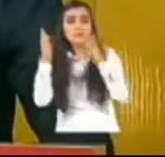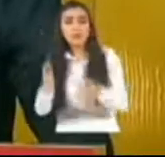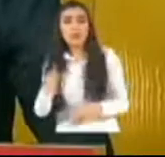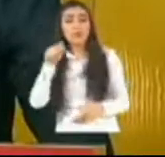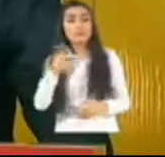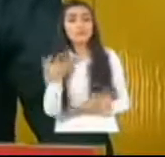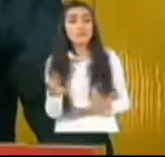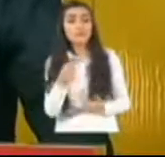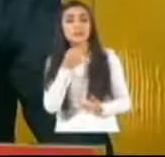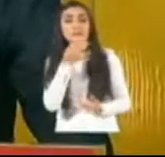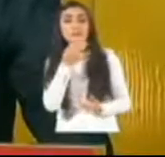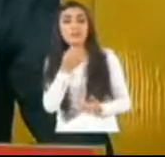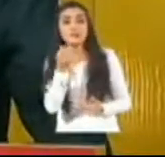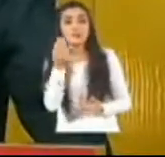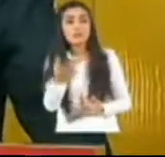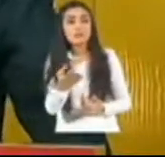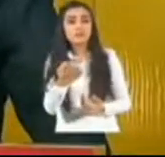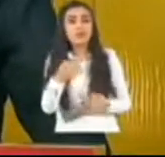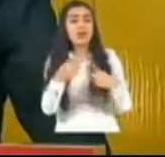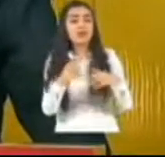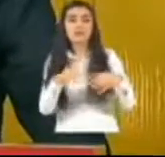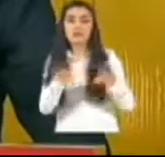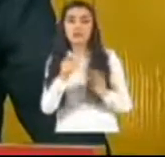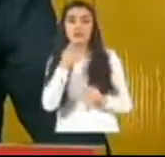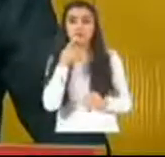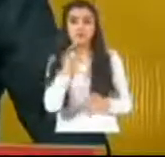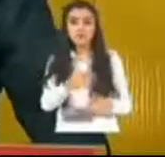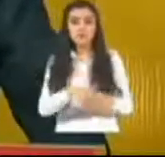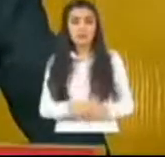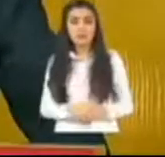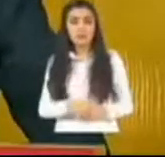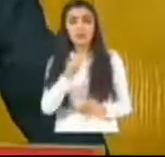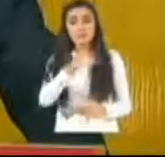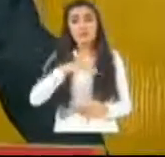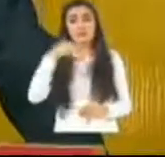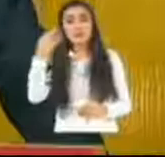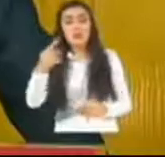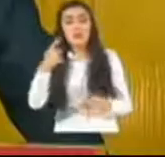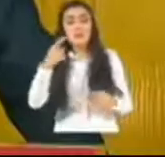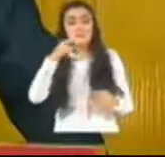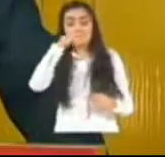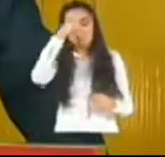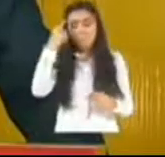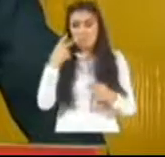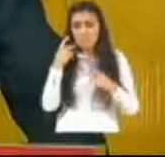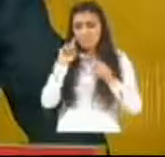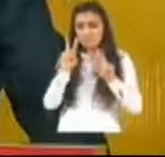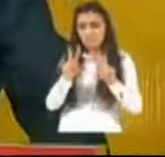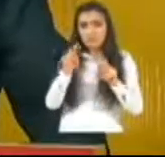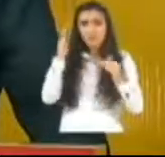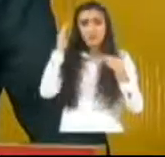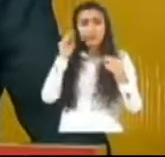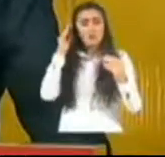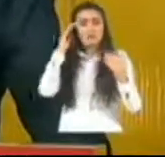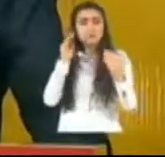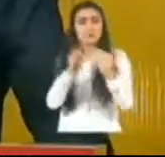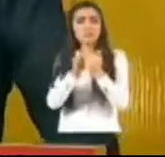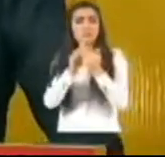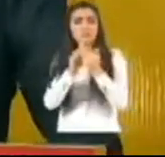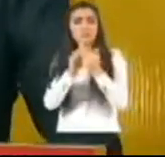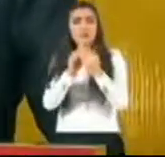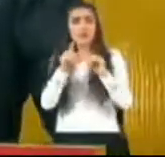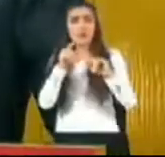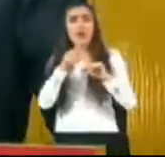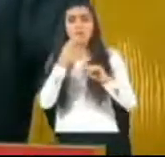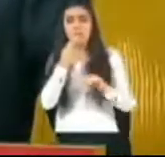buna nasıl müdahale edileceği açık değildir. Bir diğer belirsizlik de uzlaşmazlıklarda